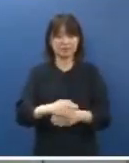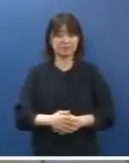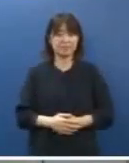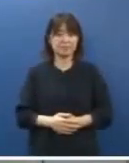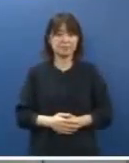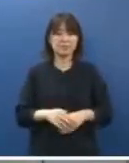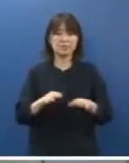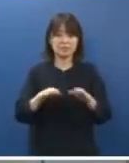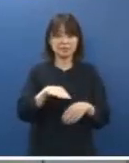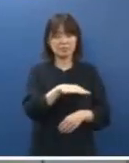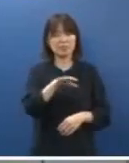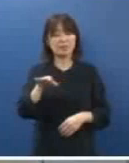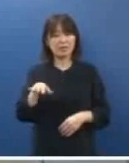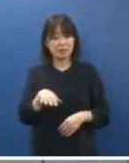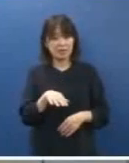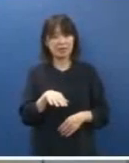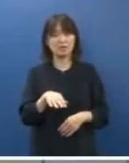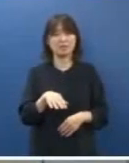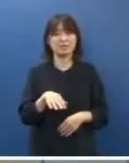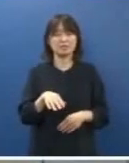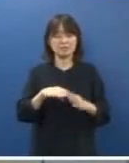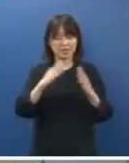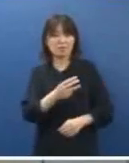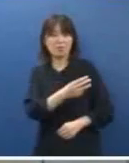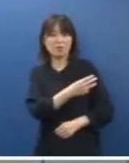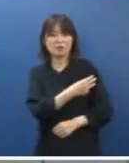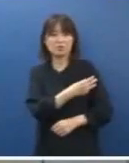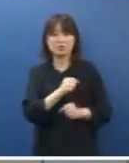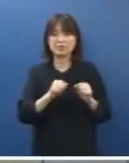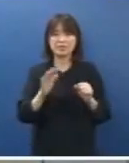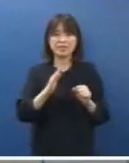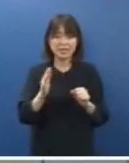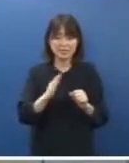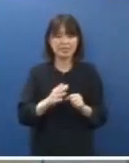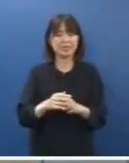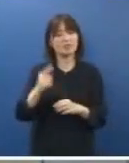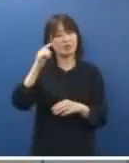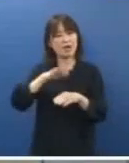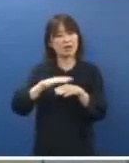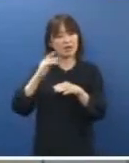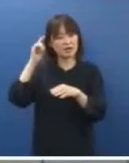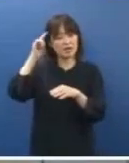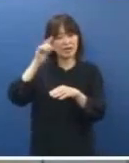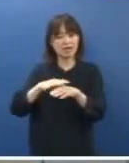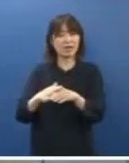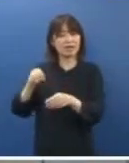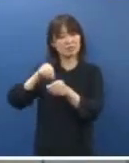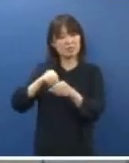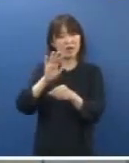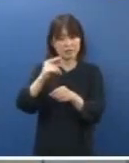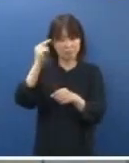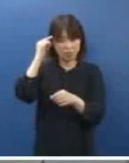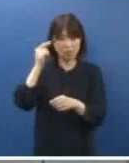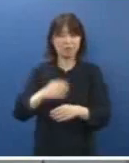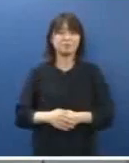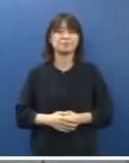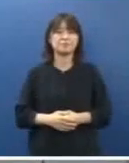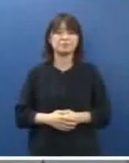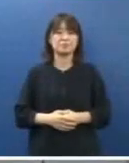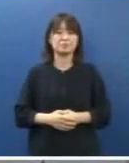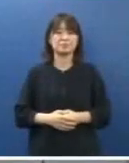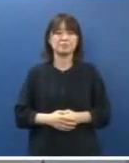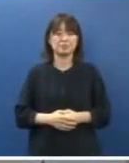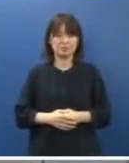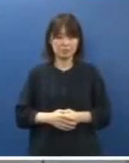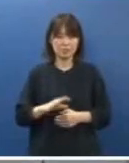みんながみんな打ちに行くわけではないのではないかという前提なんだと思うんですが、それにしても追加の配送スケジュールだとかどういうことだということは